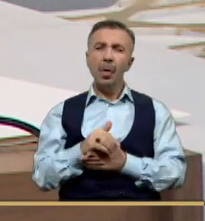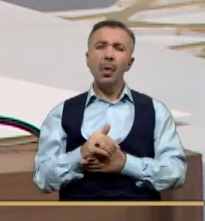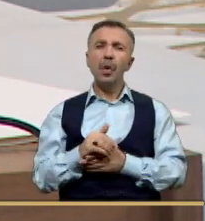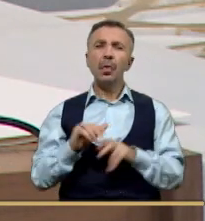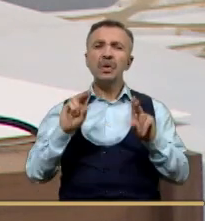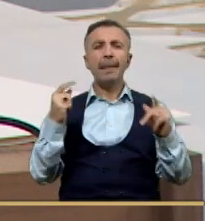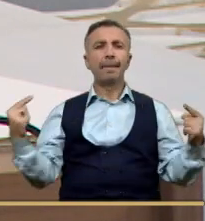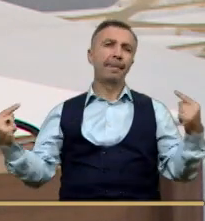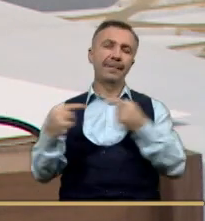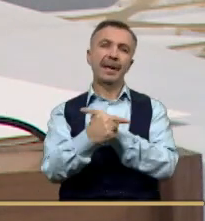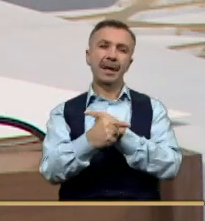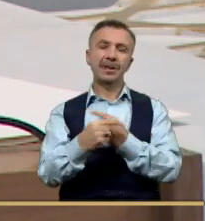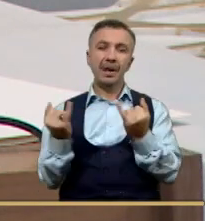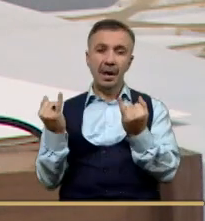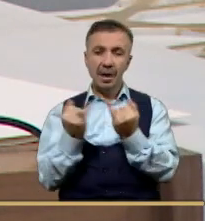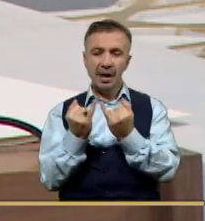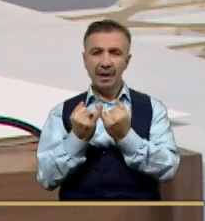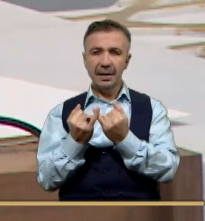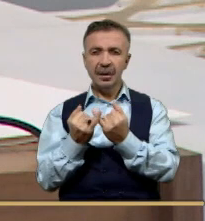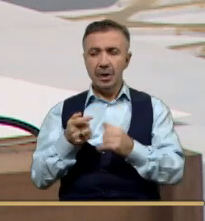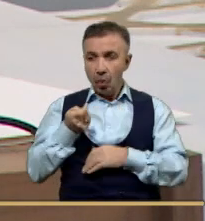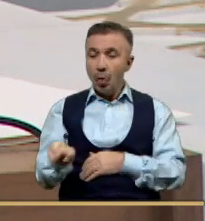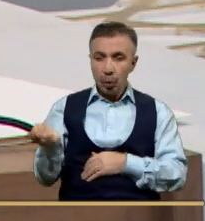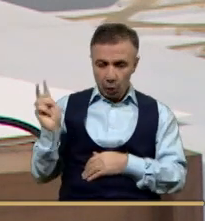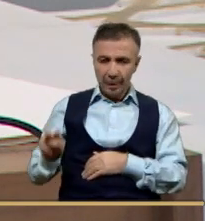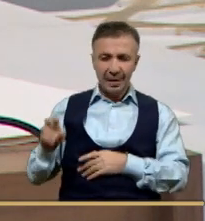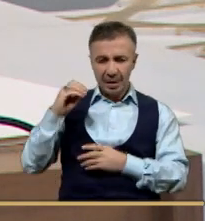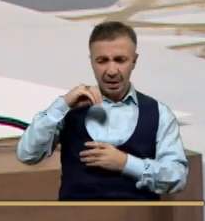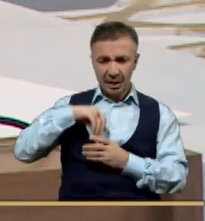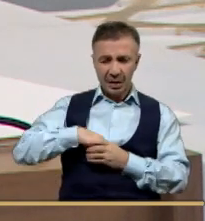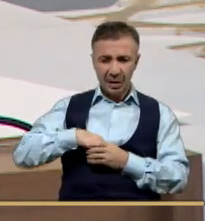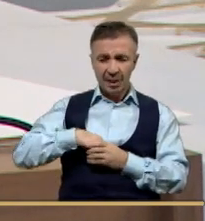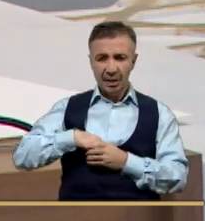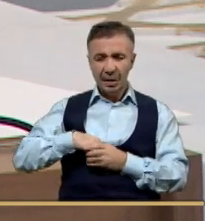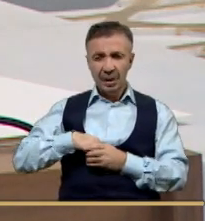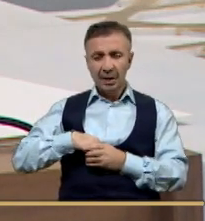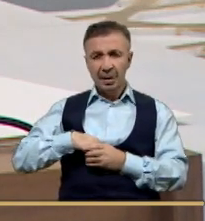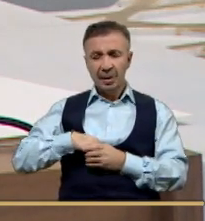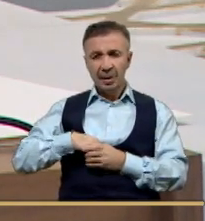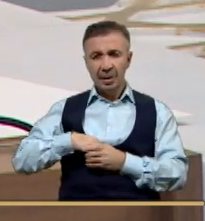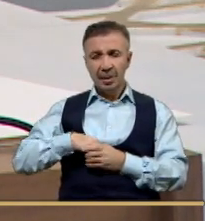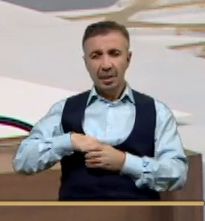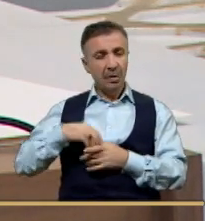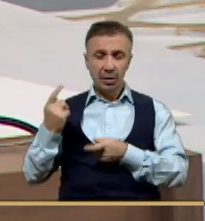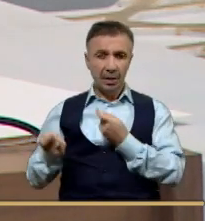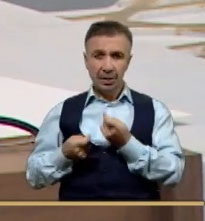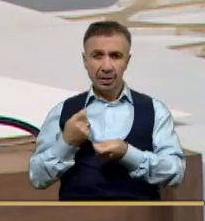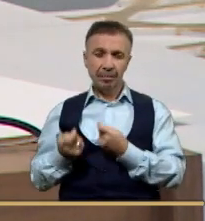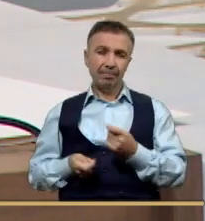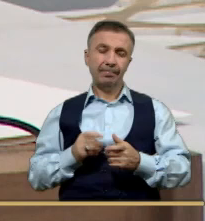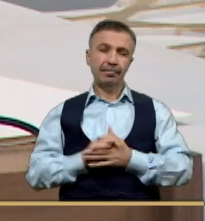tersine kardeşini yok etmek suretiyle dünyanın kendisine kalmasını istedi.